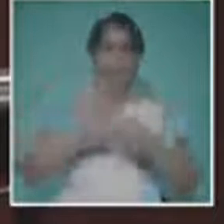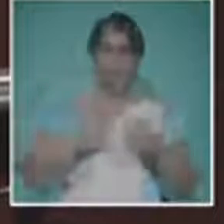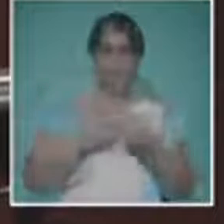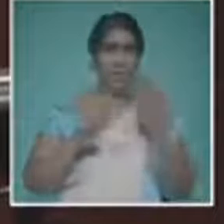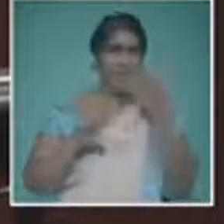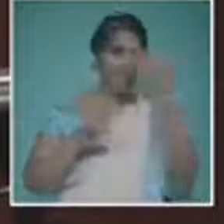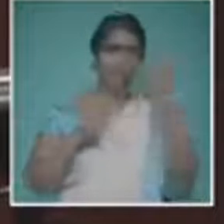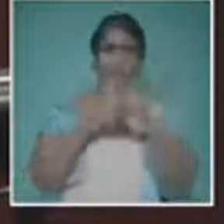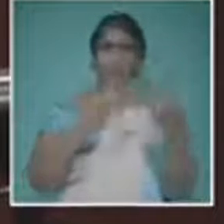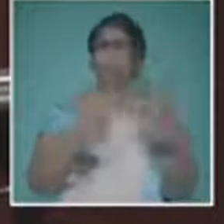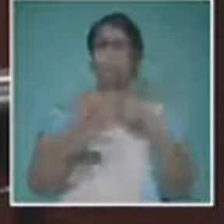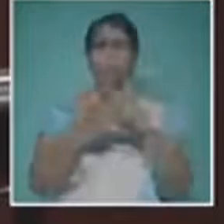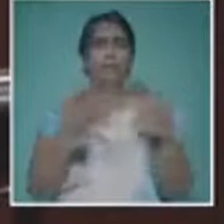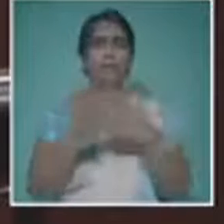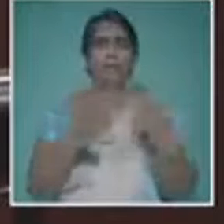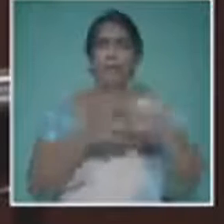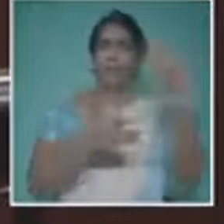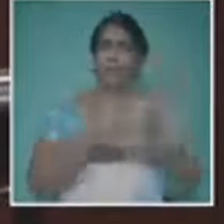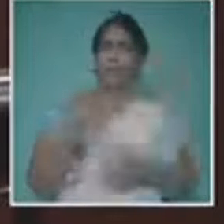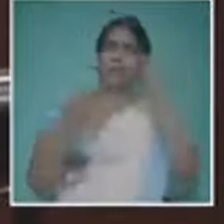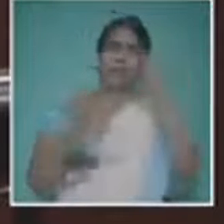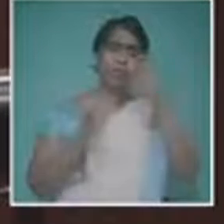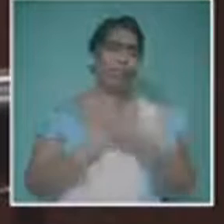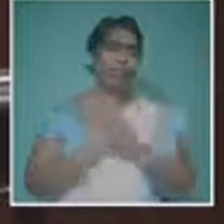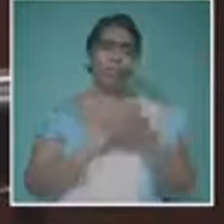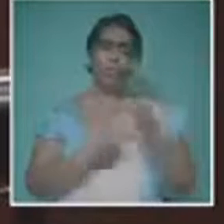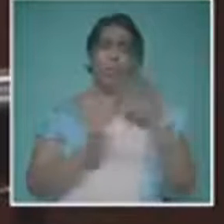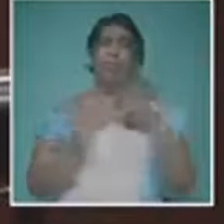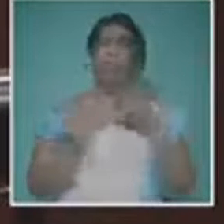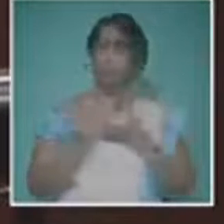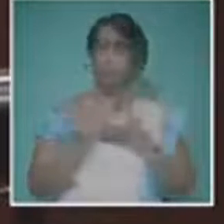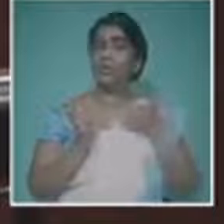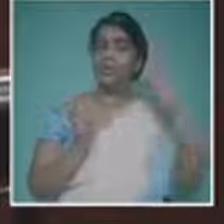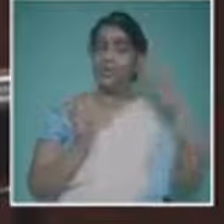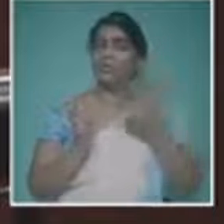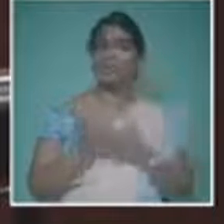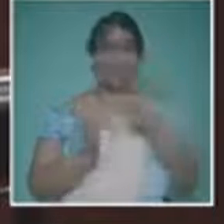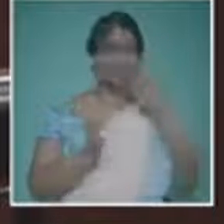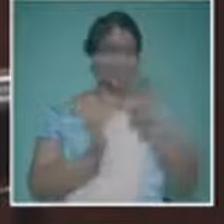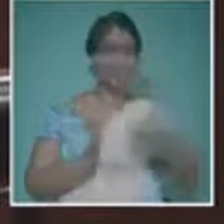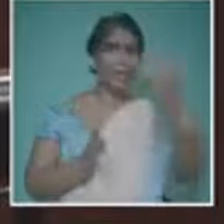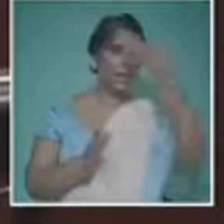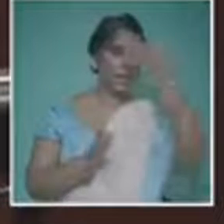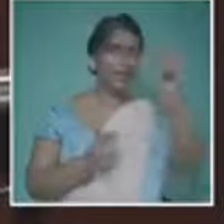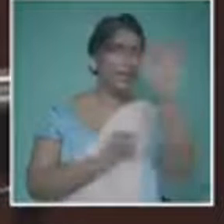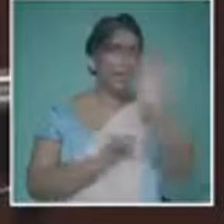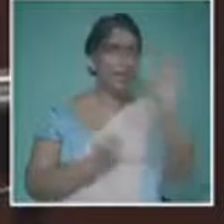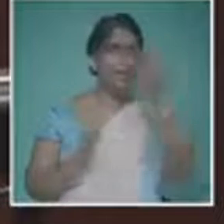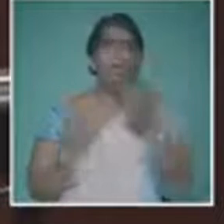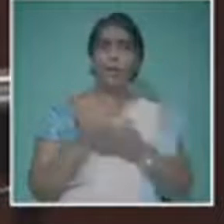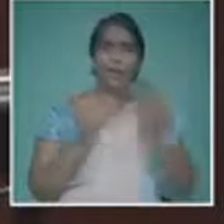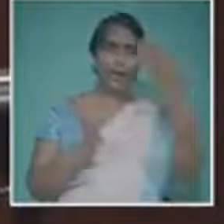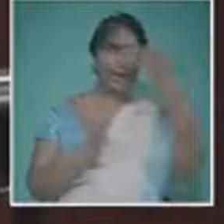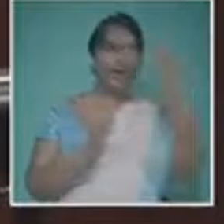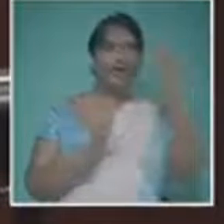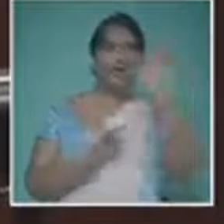இந்த அறிக்கை புத்தகங்களிலே இருக்கின்ற எதுவுமே வாசிக்கக்கூட தமிழிலே இல்லை, அது தமிழே இல்லை, எப்படி நாங்கள் வாசிப்பது? அப்படி ஒரு